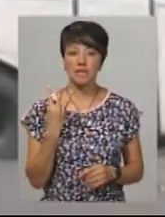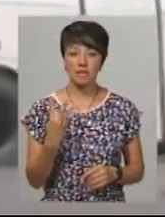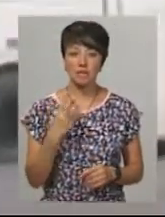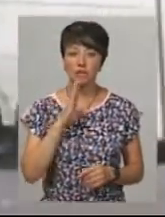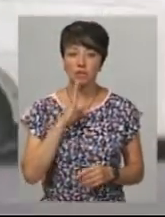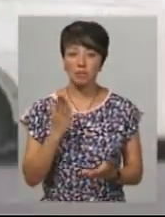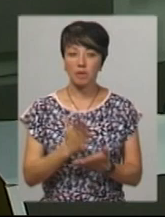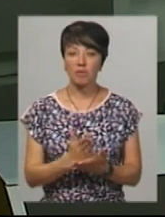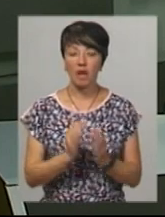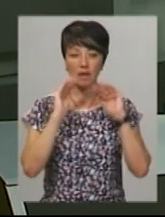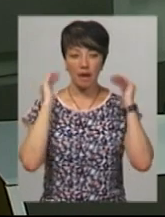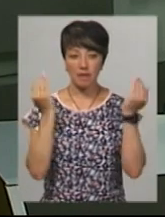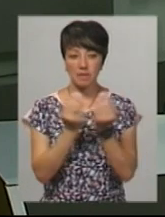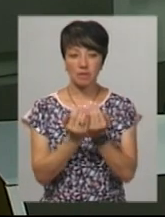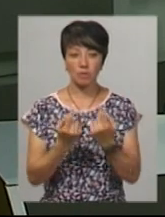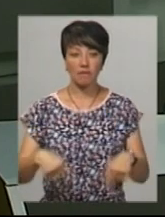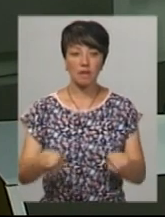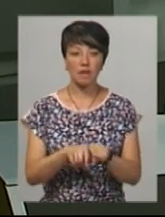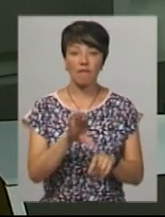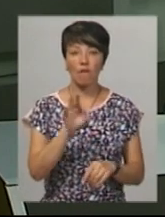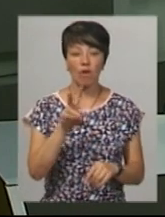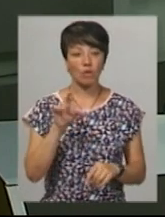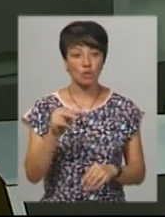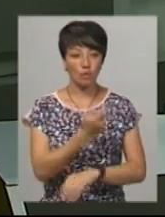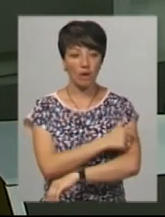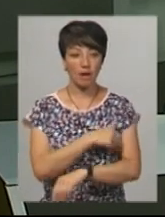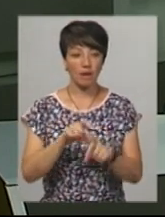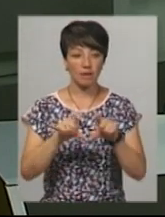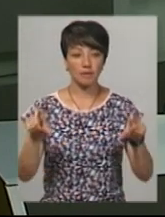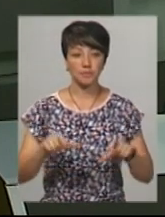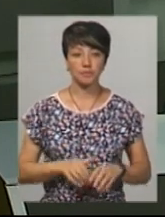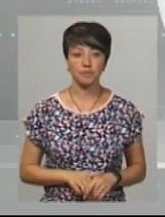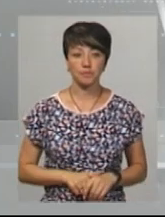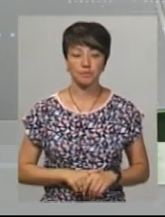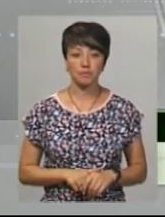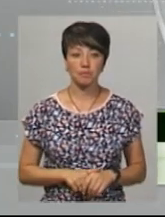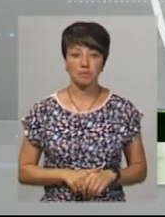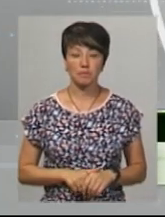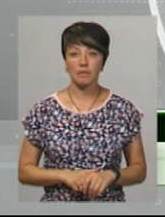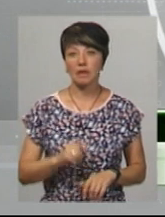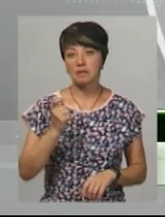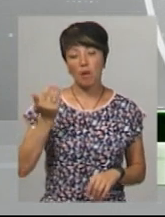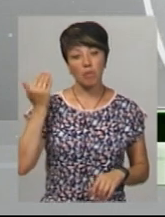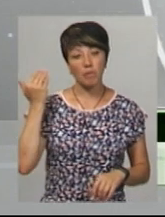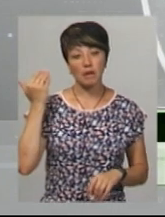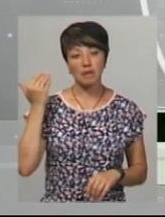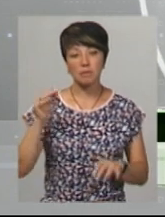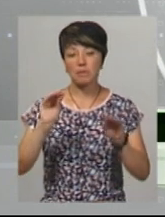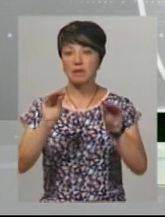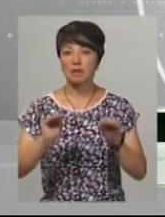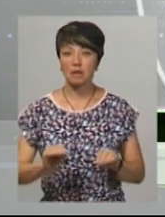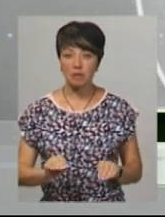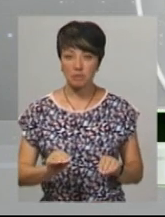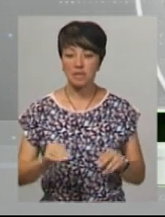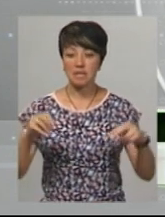перебувають у реанімаційному відділенні Волочиської лікарні. За попередніми даними, які вдалося